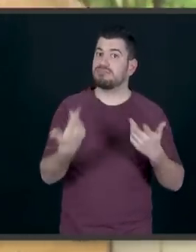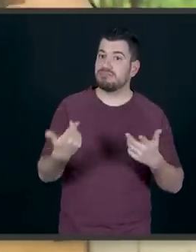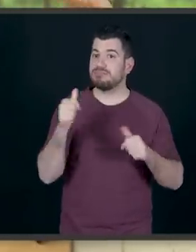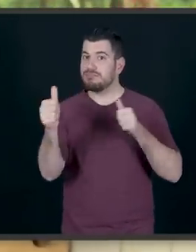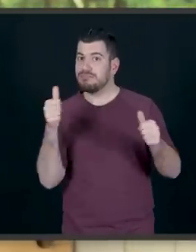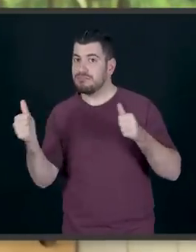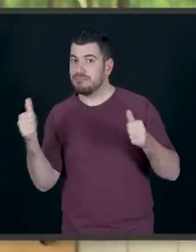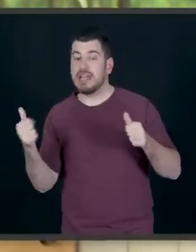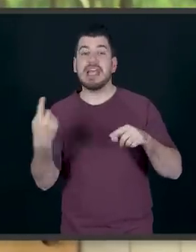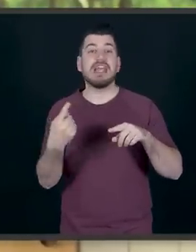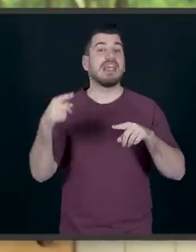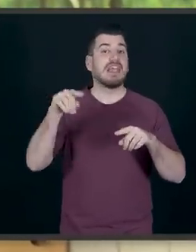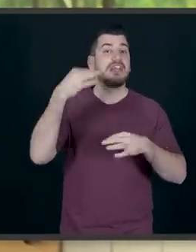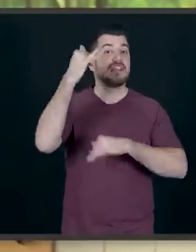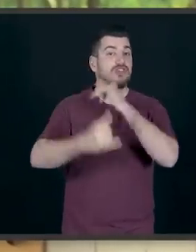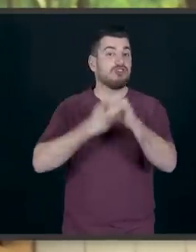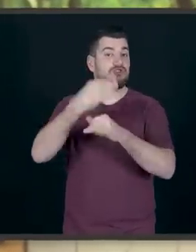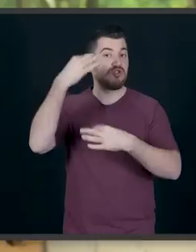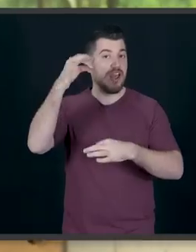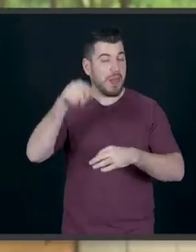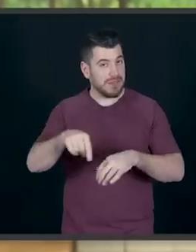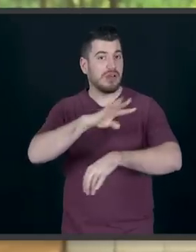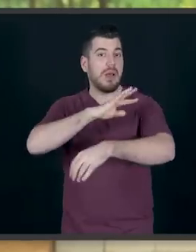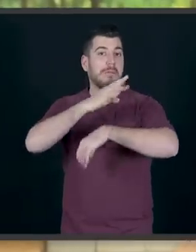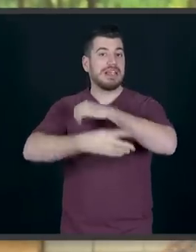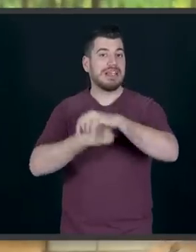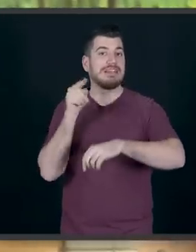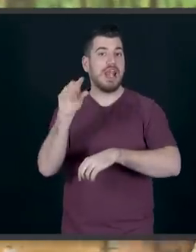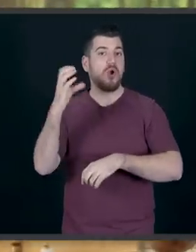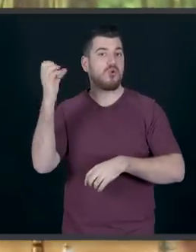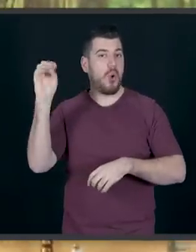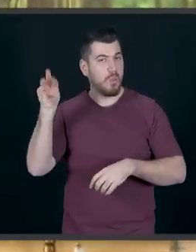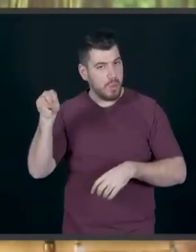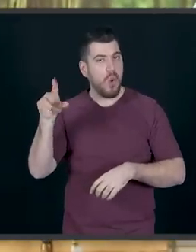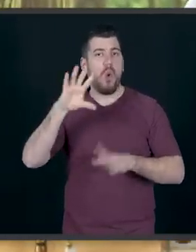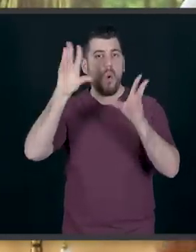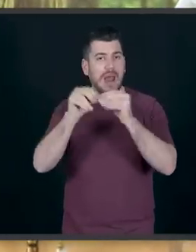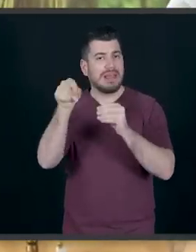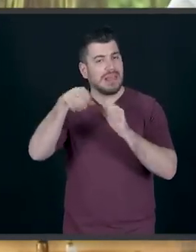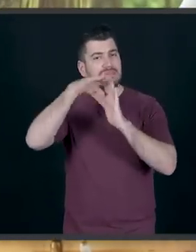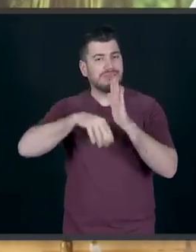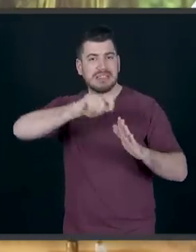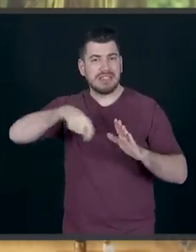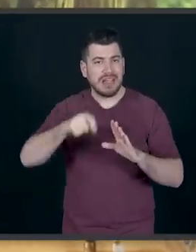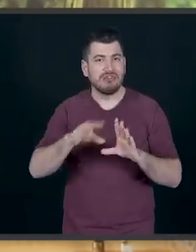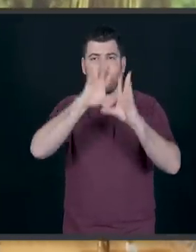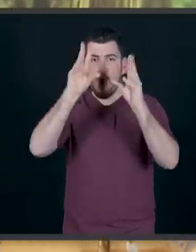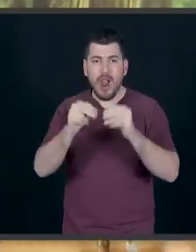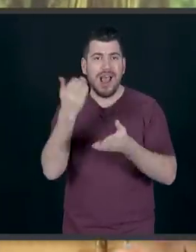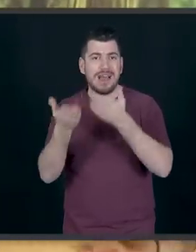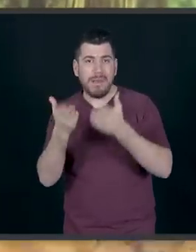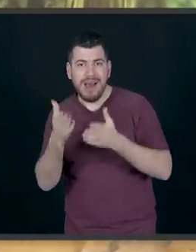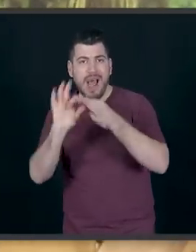ή να μπείτε στο akisfetajiks.com που έχω όλες μα όλες τις συνταγές μου εκεί πέρα αναλυτικά με όλα τα γραμμάρια σε περίπτωση που χάσατε